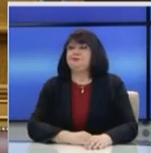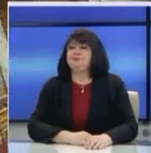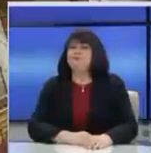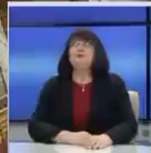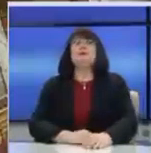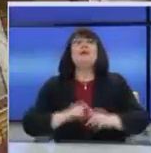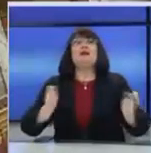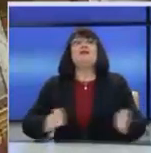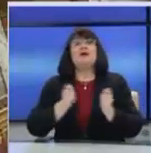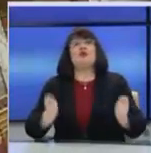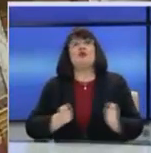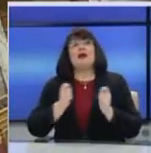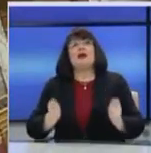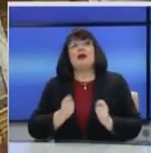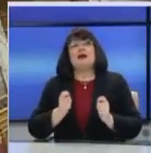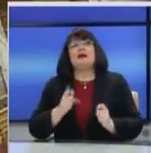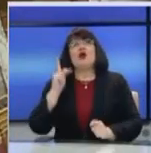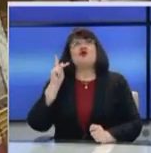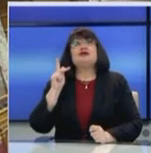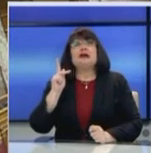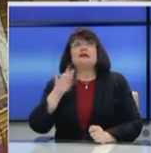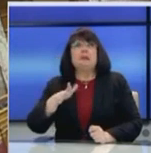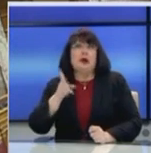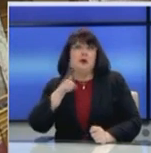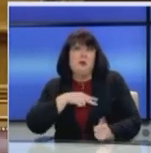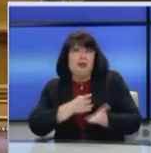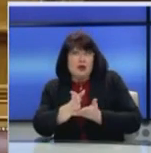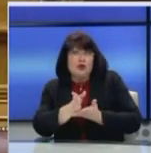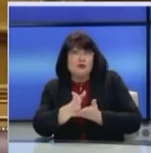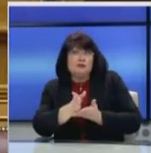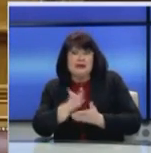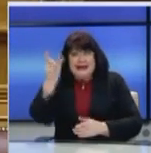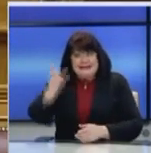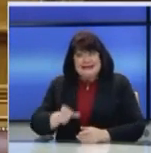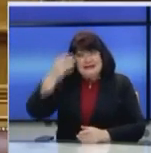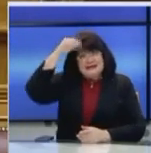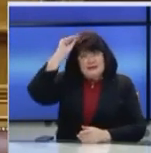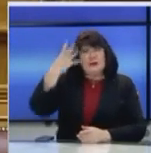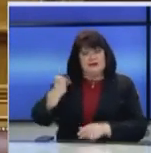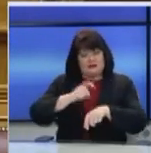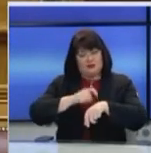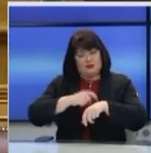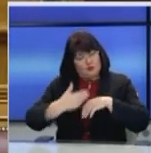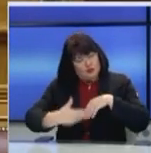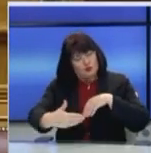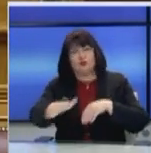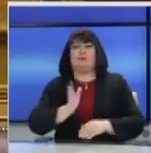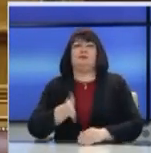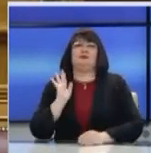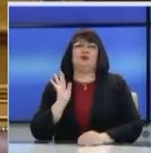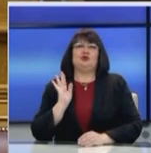γεγονότα μάλλον επιβεβαιώνουν αυτό το οποίο λέει ο κύριος Κοντζιάς. Είχατε στη διάθεσή σας αρκετό χρονικό